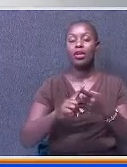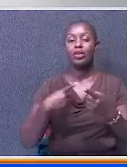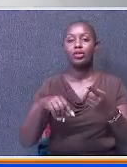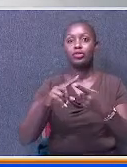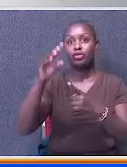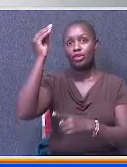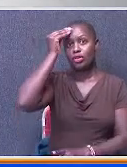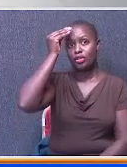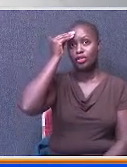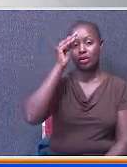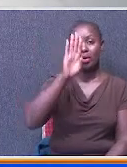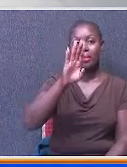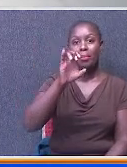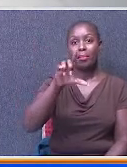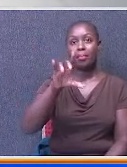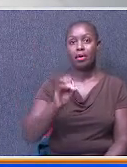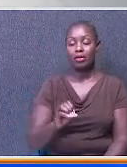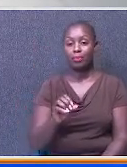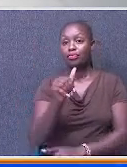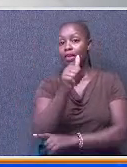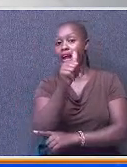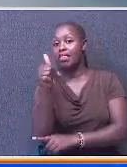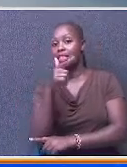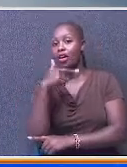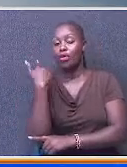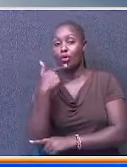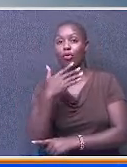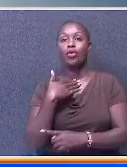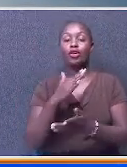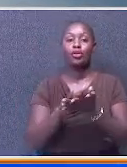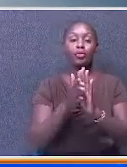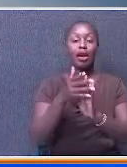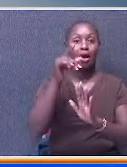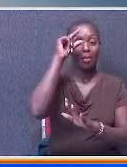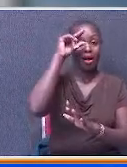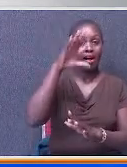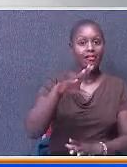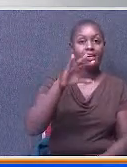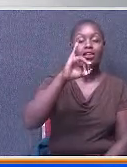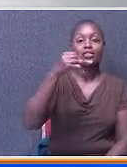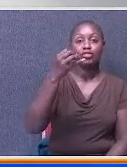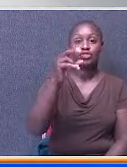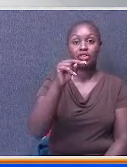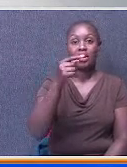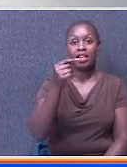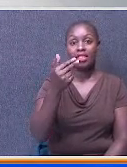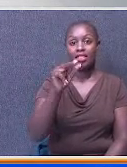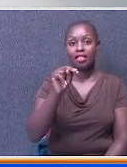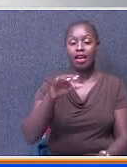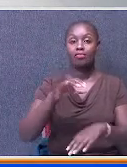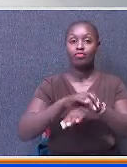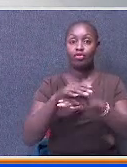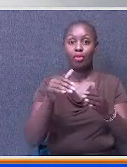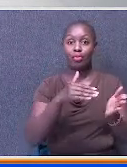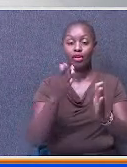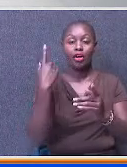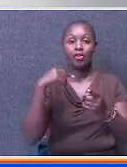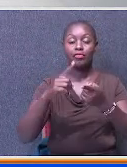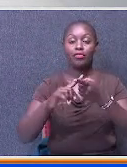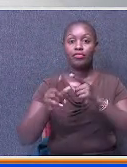Belio Kipsang. Wengine ni aliyekuwa mgombea wa ugavana Kitui Jonathan Mweke, sasa akipewa nafasi katika wizara ya